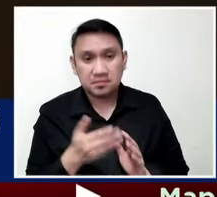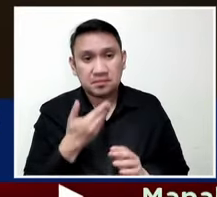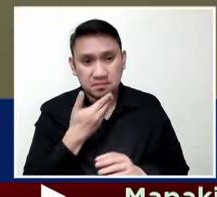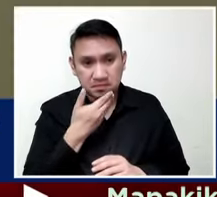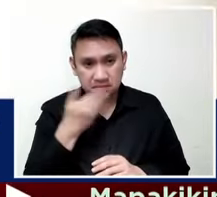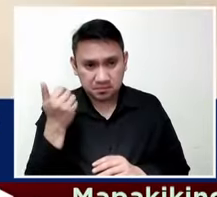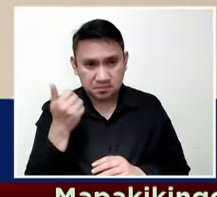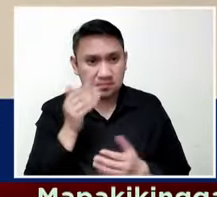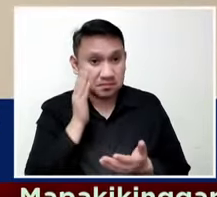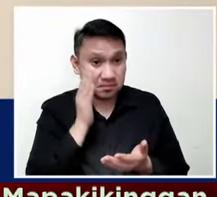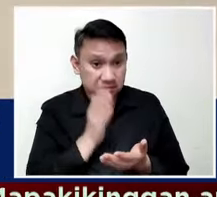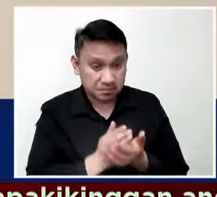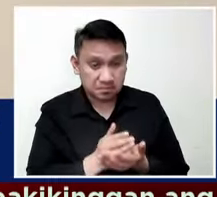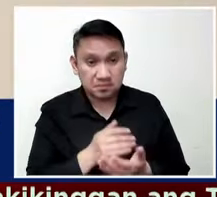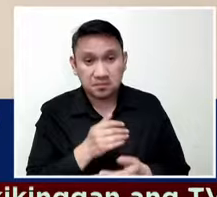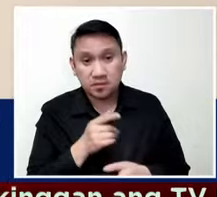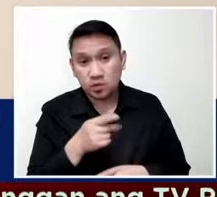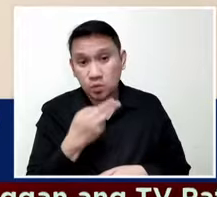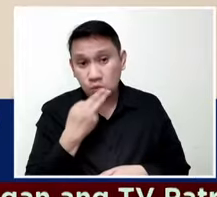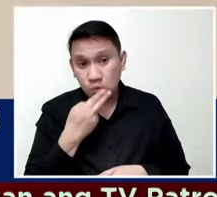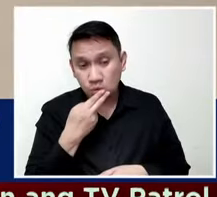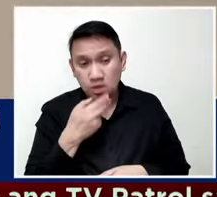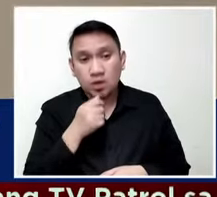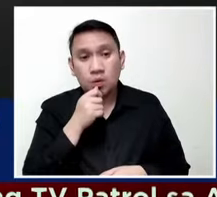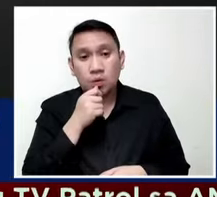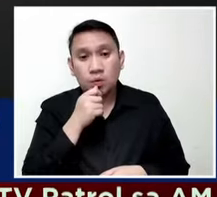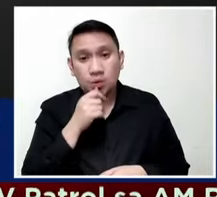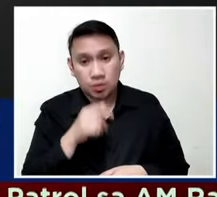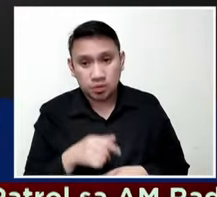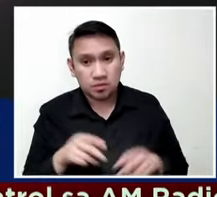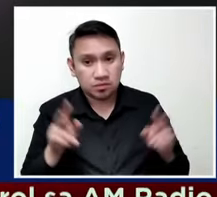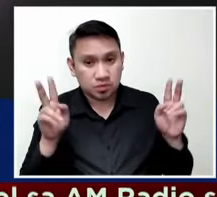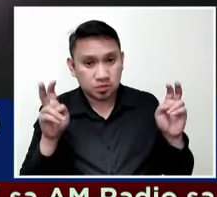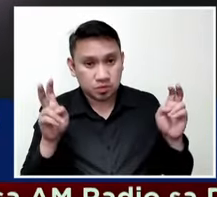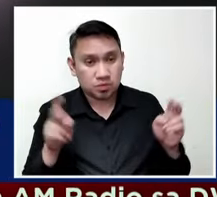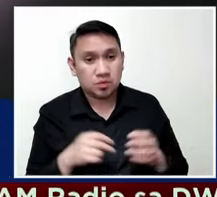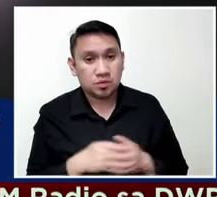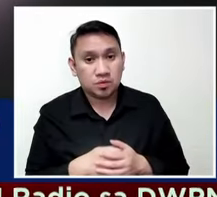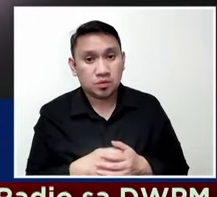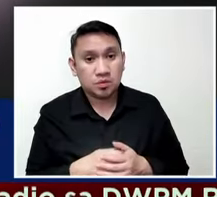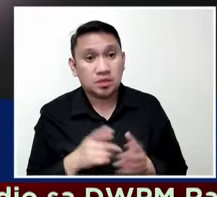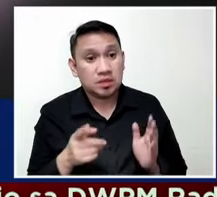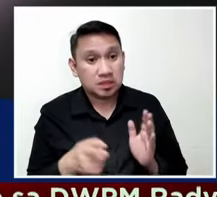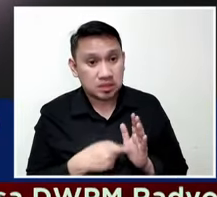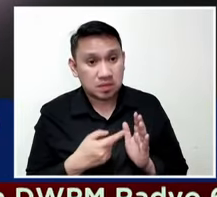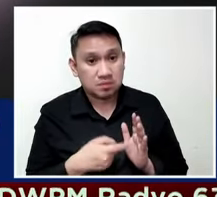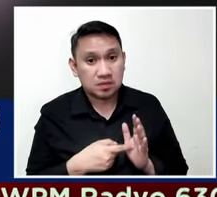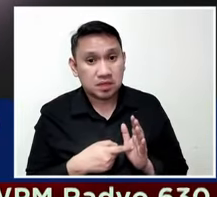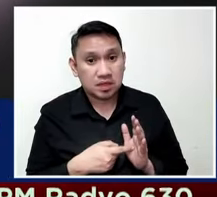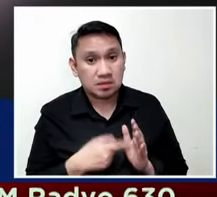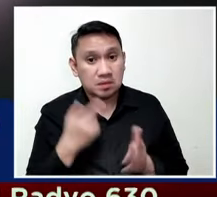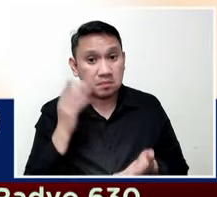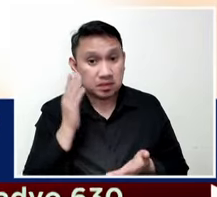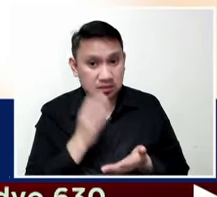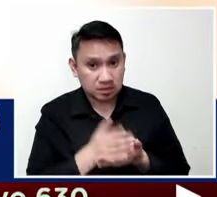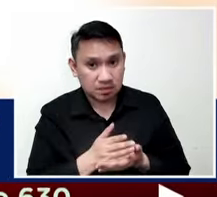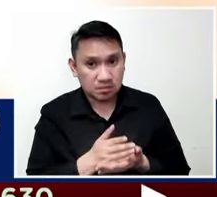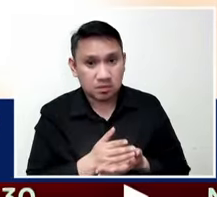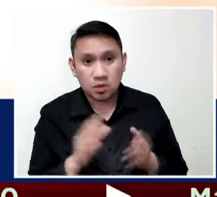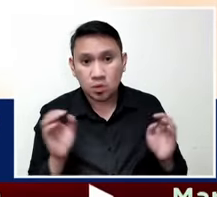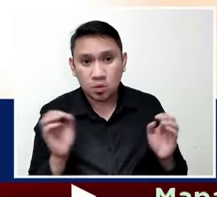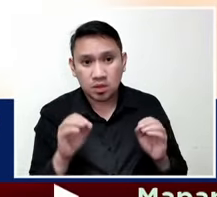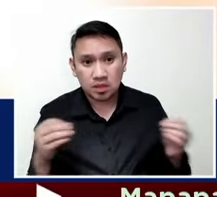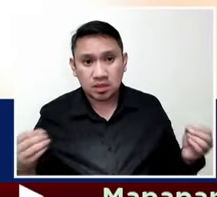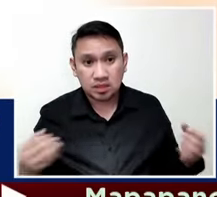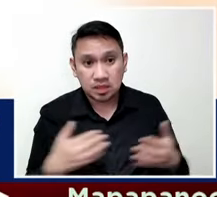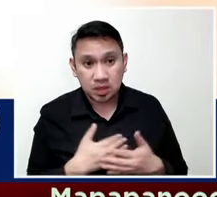para tigilan ang vape at sigarilyo yung cold turkey o minsan ang pagtigil sa bisyo. Dagdag nila, huwag matakot